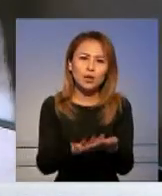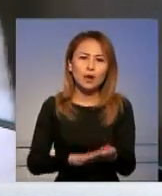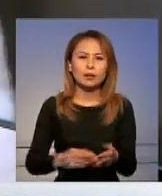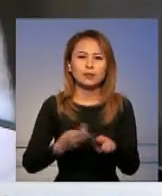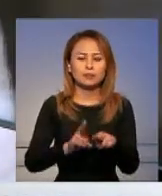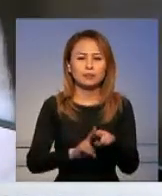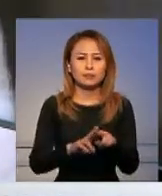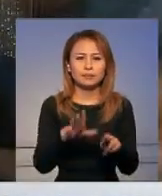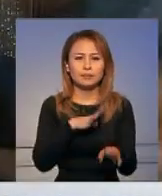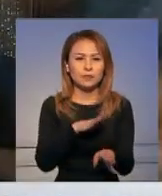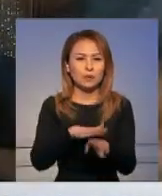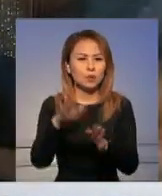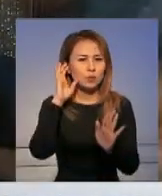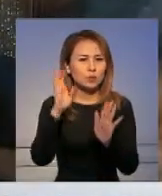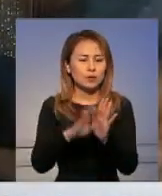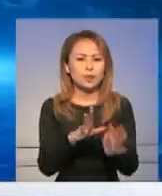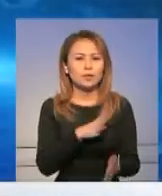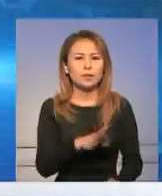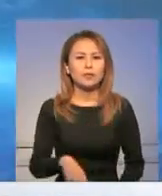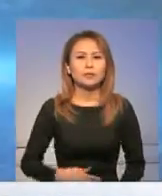өтінішін қанағаттандырмады.